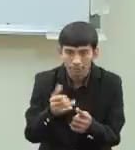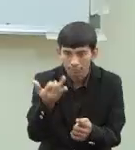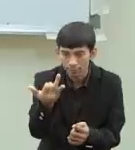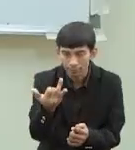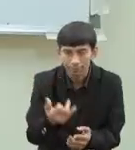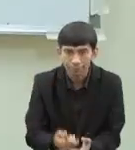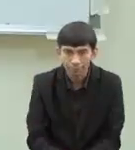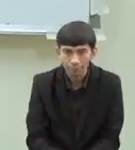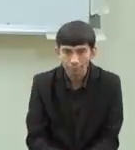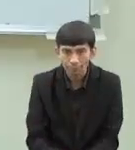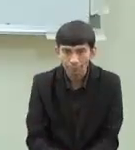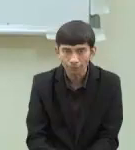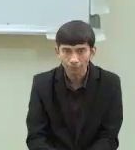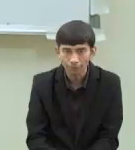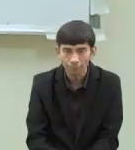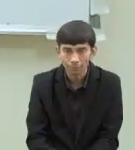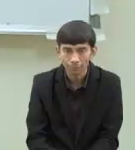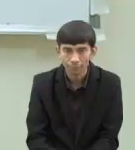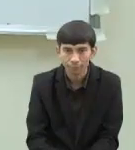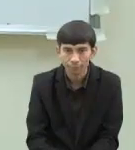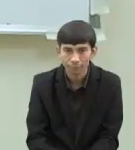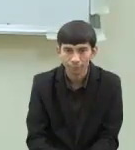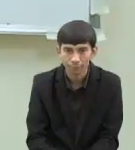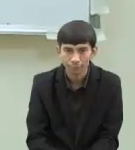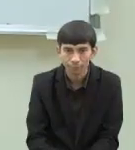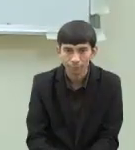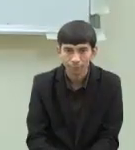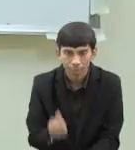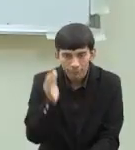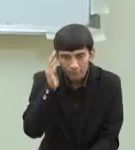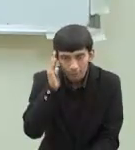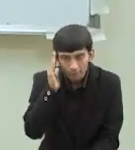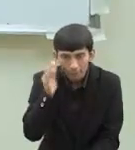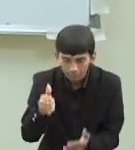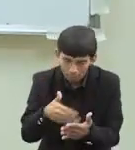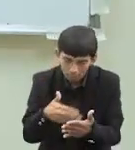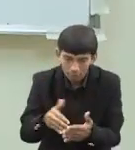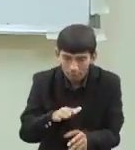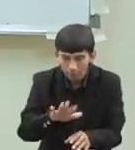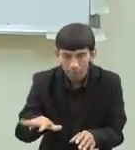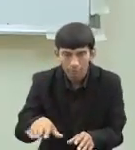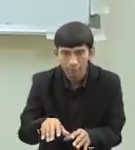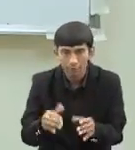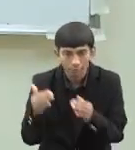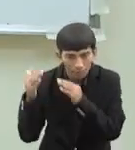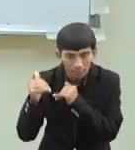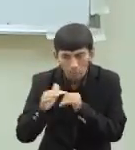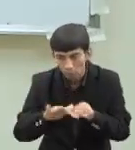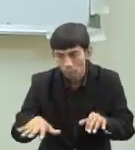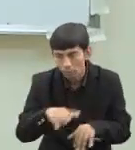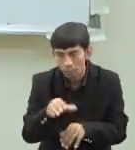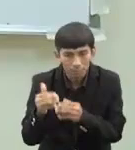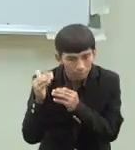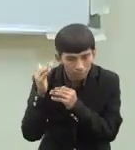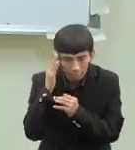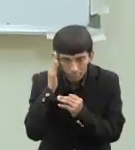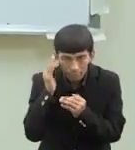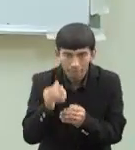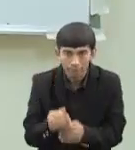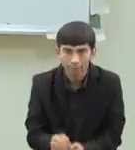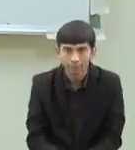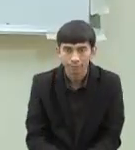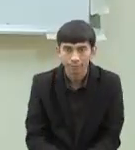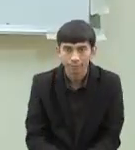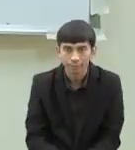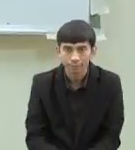bịa mán con chà cứ bọt bịa pram pì nè con á tỏ lấy chà bắt đám con chà bọt bịa pram pì tặng áo khăn ấy sân không thả chạy hai hai nâng sốt ban